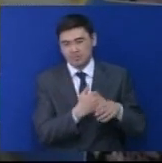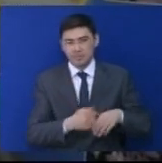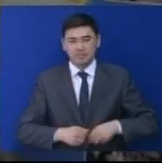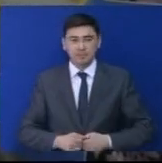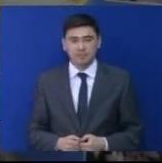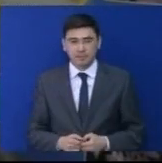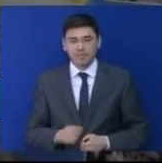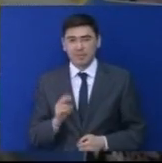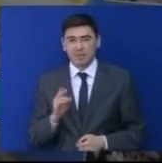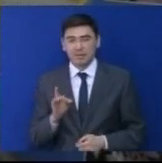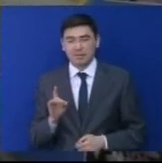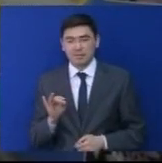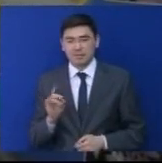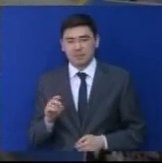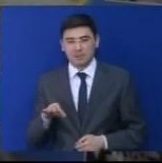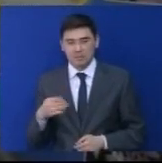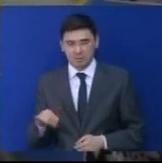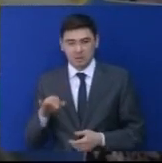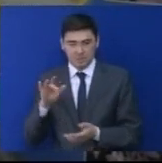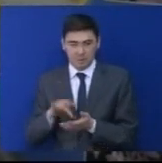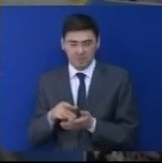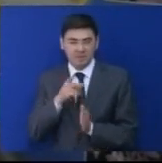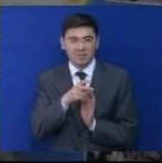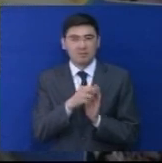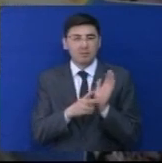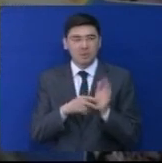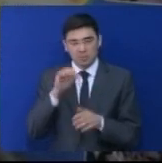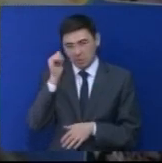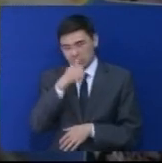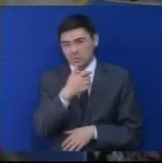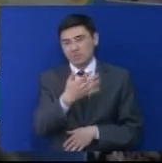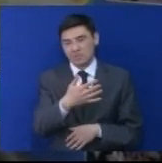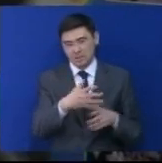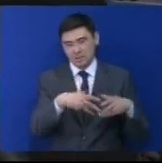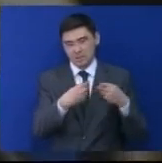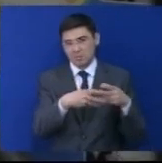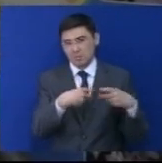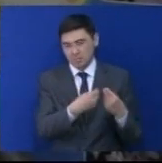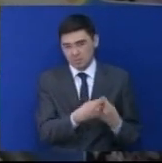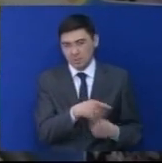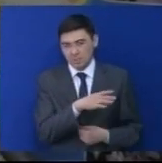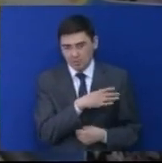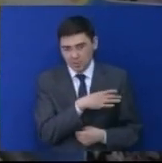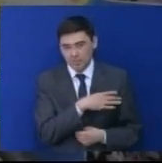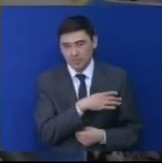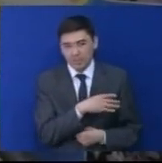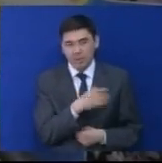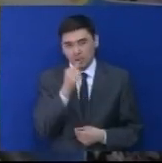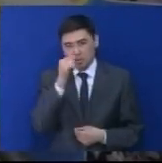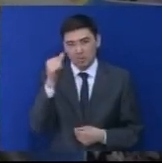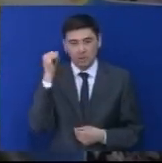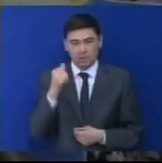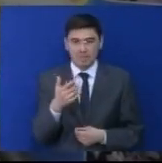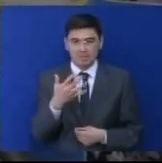Через этот кризисный центр у нас в 2017 году прошло 50 семей с ребятишками, прошлый